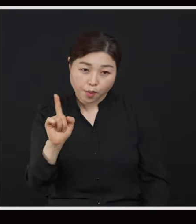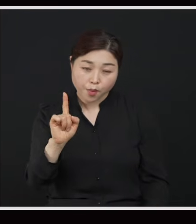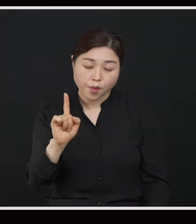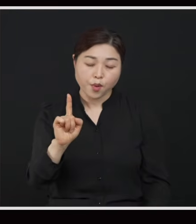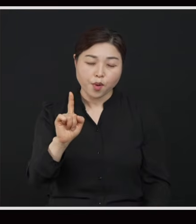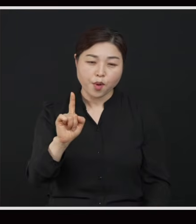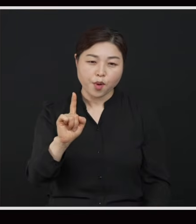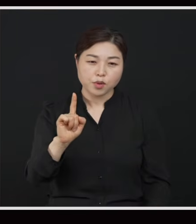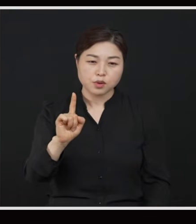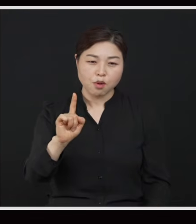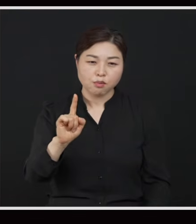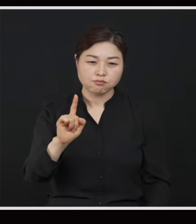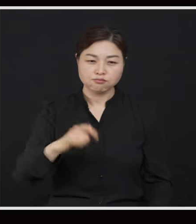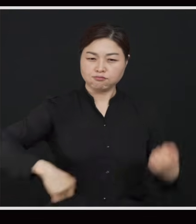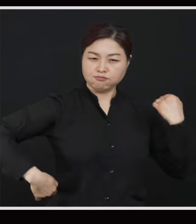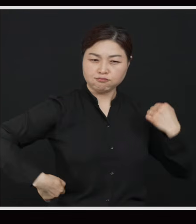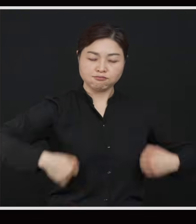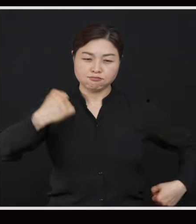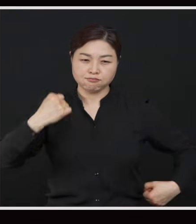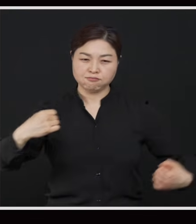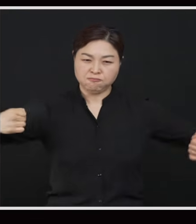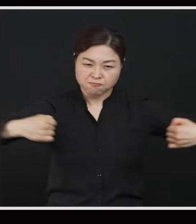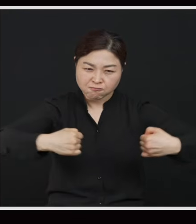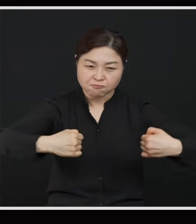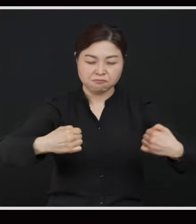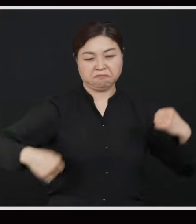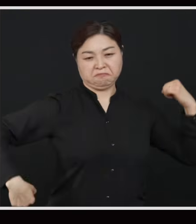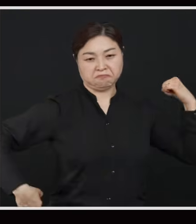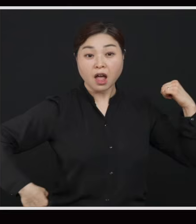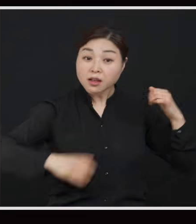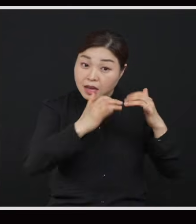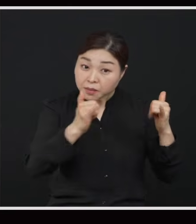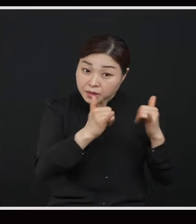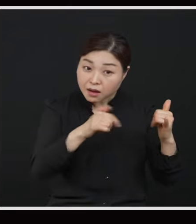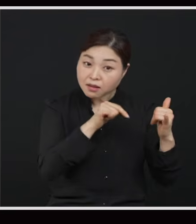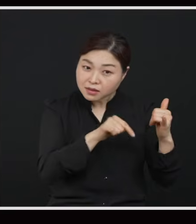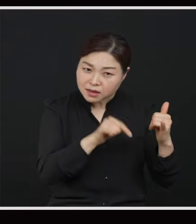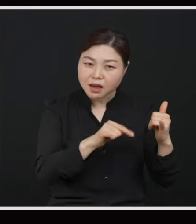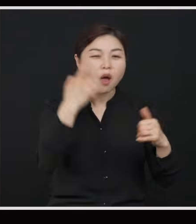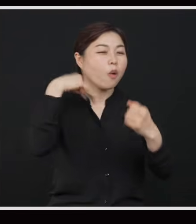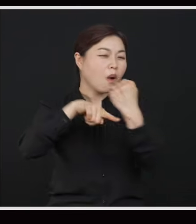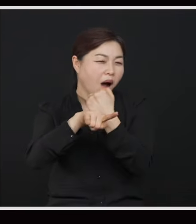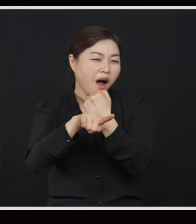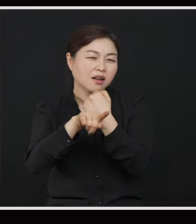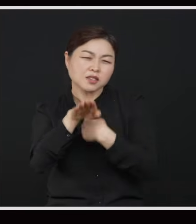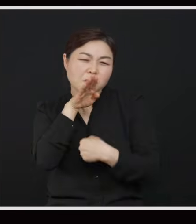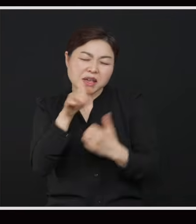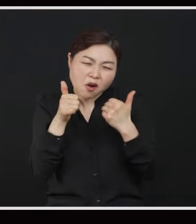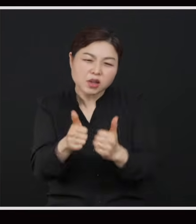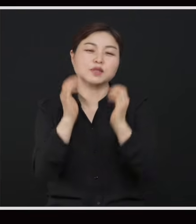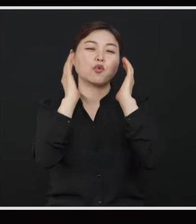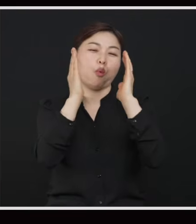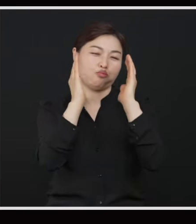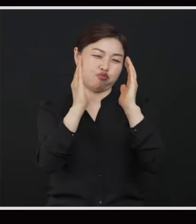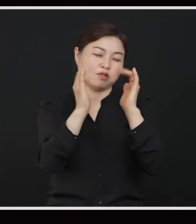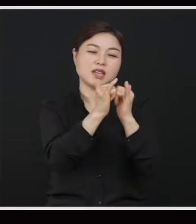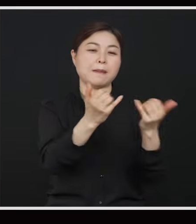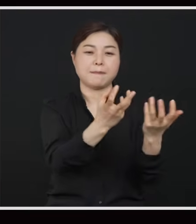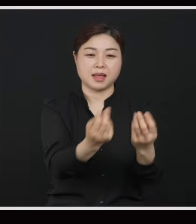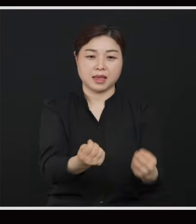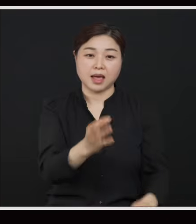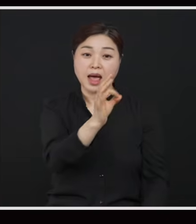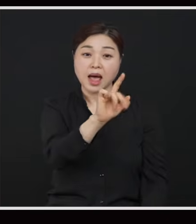책을 쓰면서 느낀 건데 보디빌딩 하는 분들이 과학을 정말 열심히 공부를 하시는